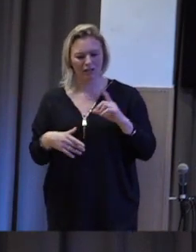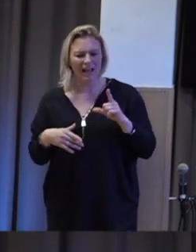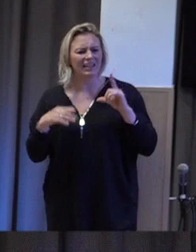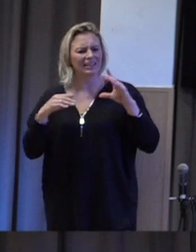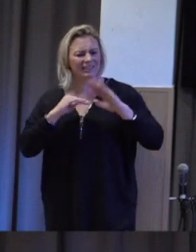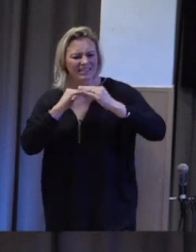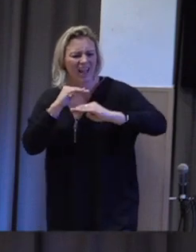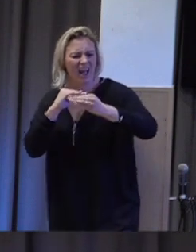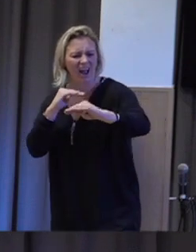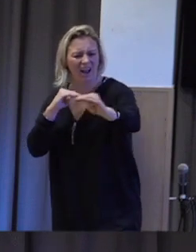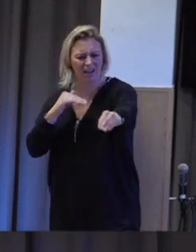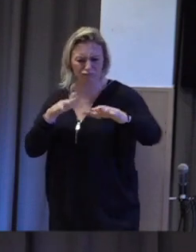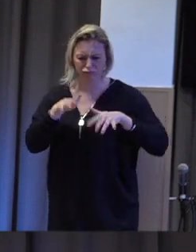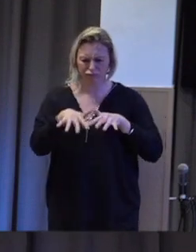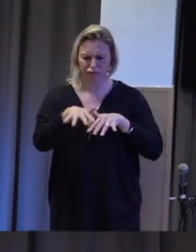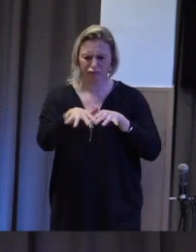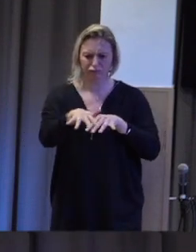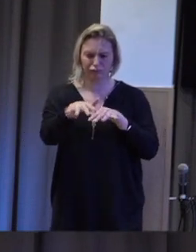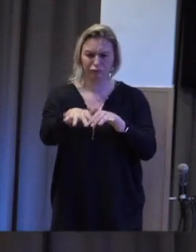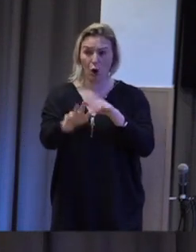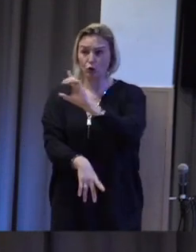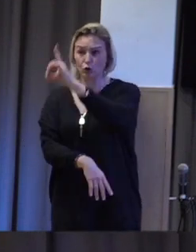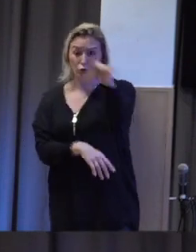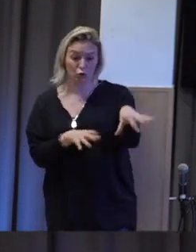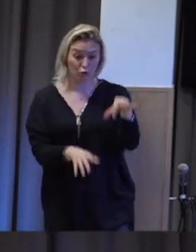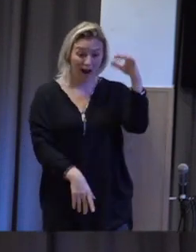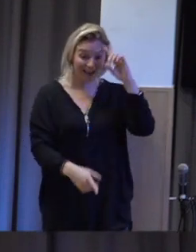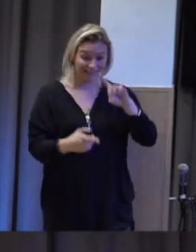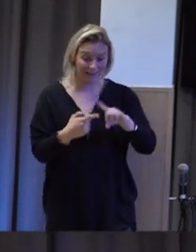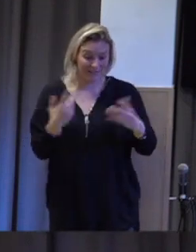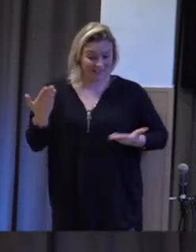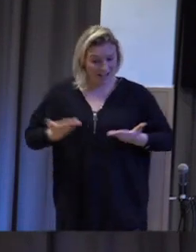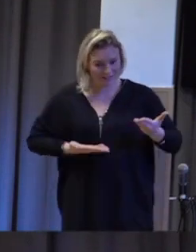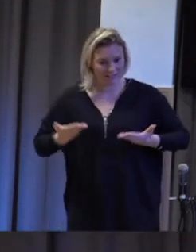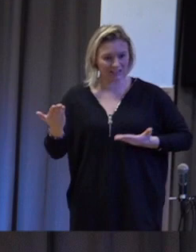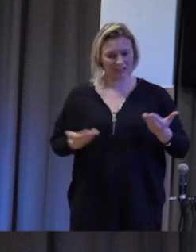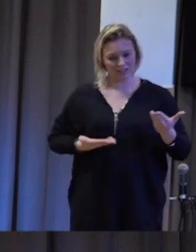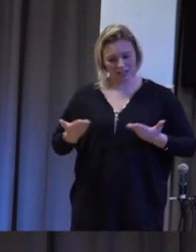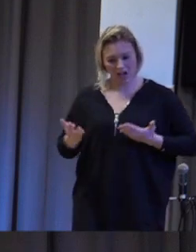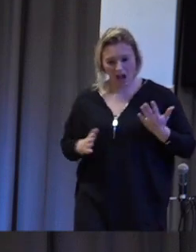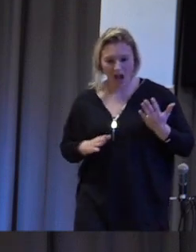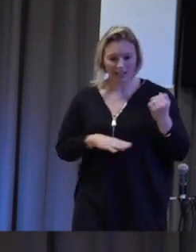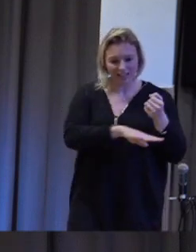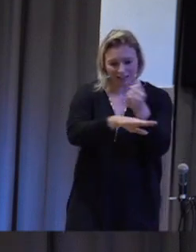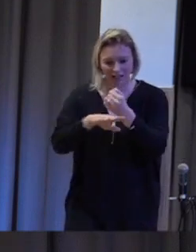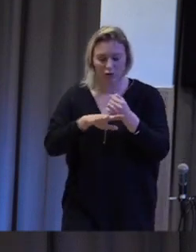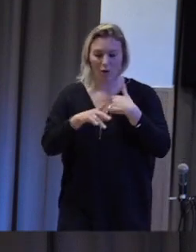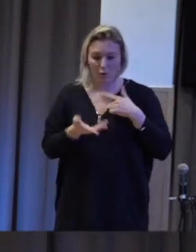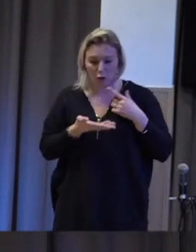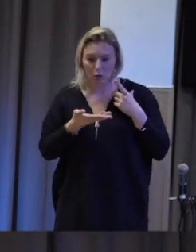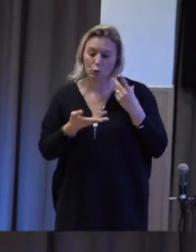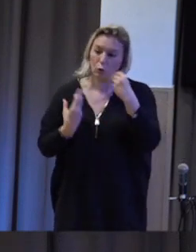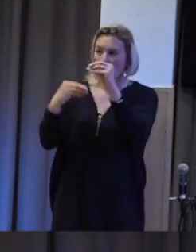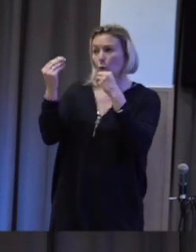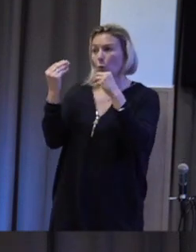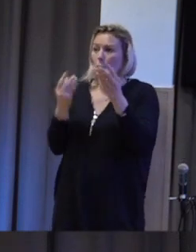été choisis par Dieu pour le service du sanctuaire. Ils ont été donnés à Aaron et aux sacrificateurs en don pour l'Éternel pour faire le service